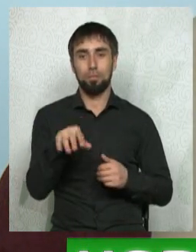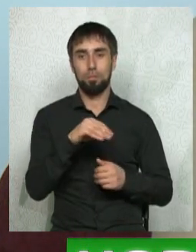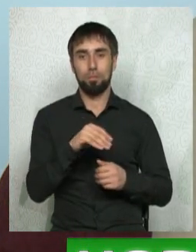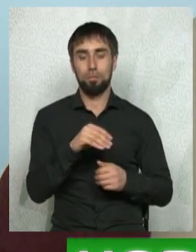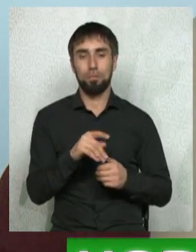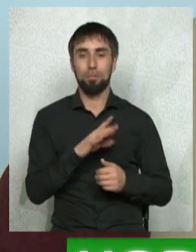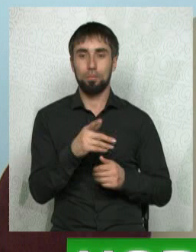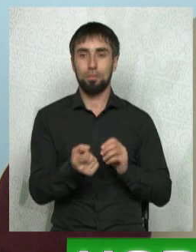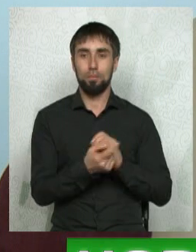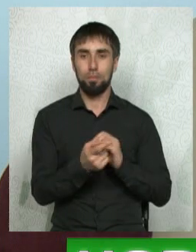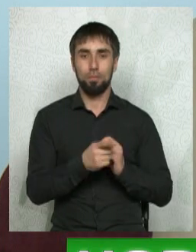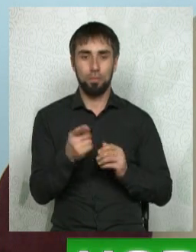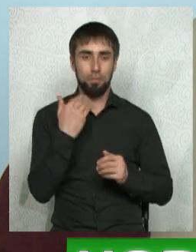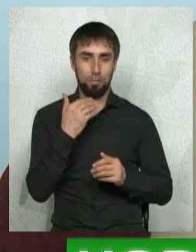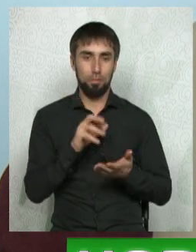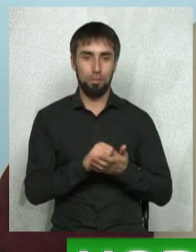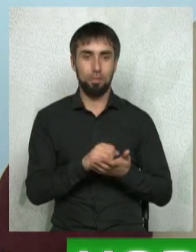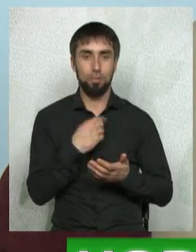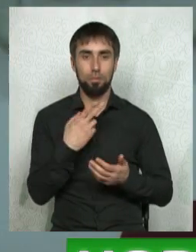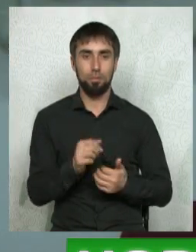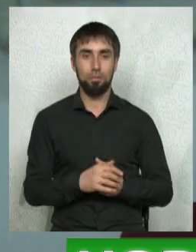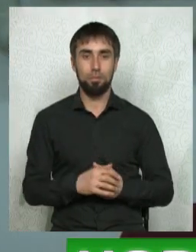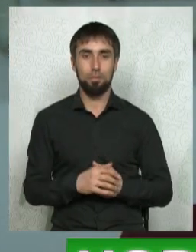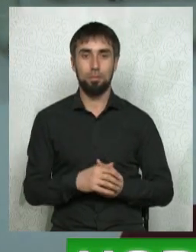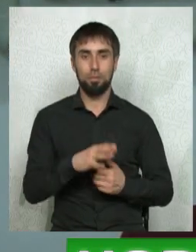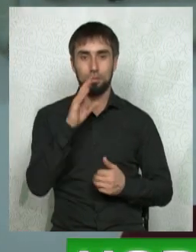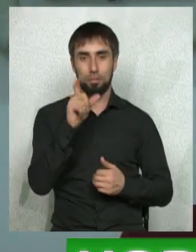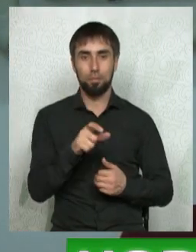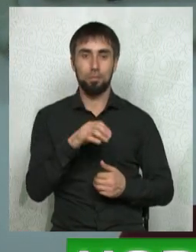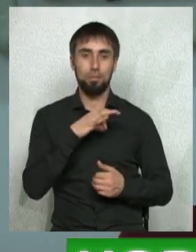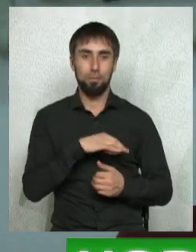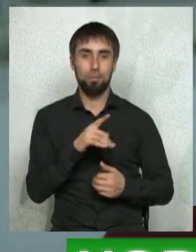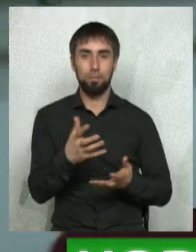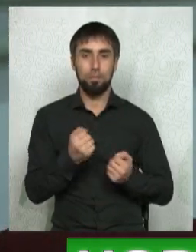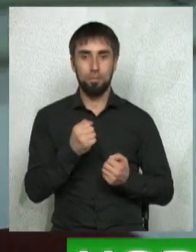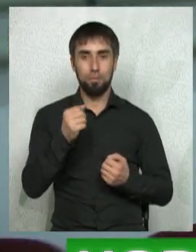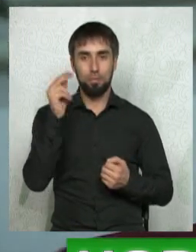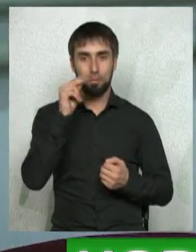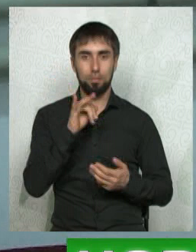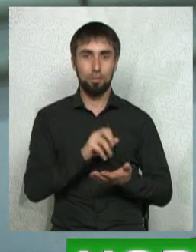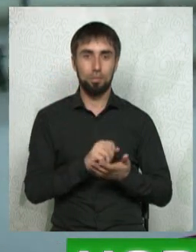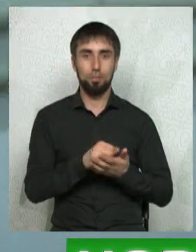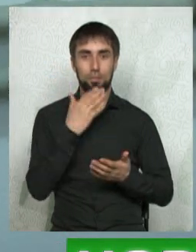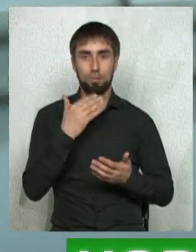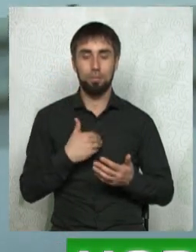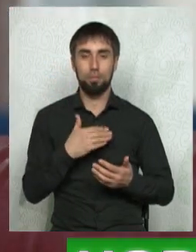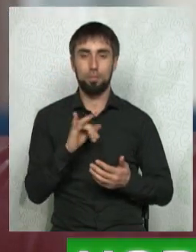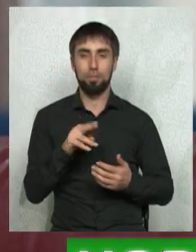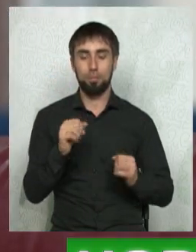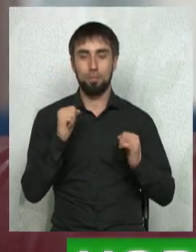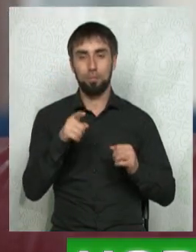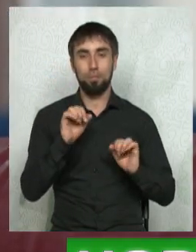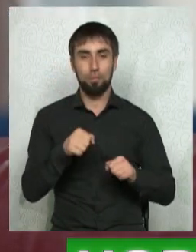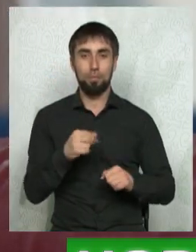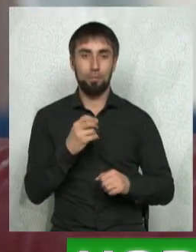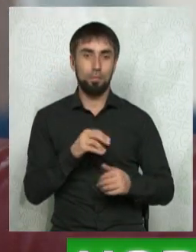было. А с их появлением легче заниматься, да. Больше? Мальчикам повезло, что получать знания и заниматься любимым видом спорта они теперь